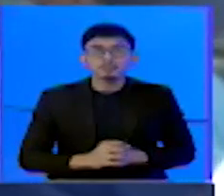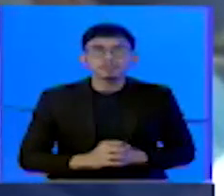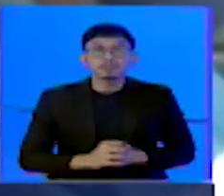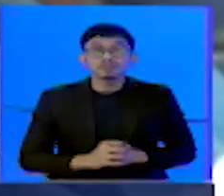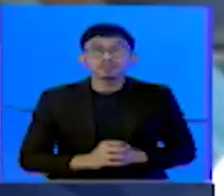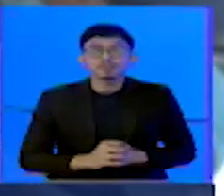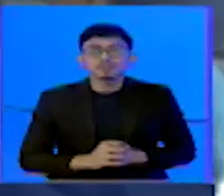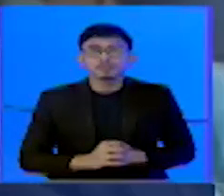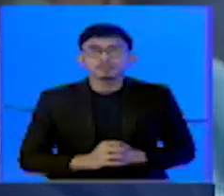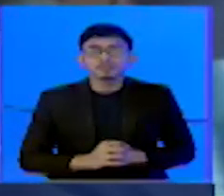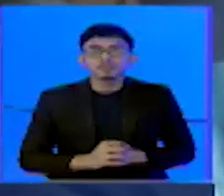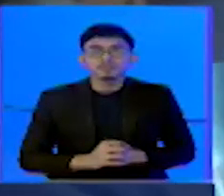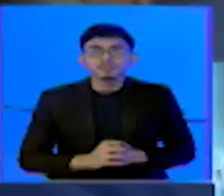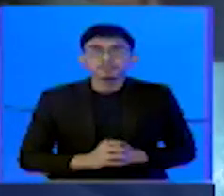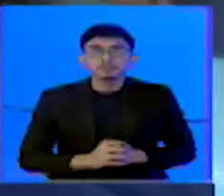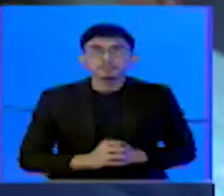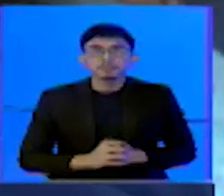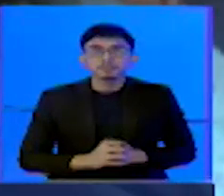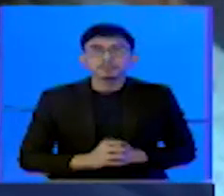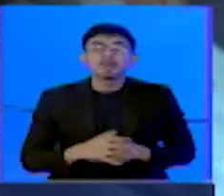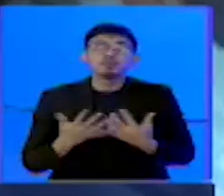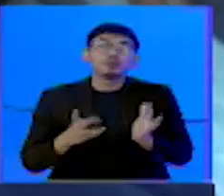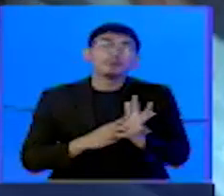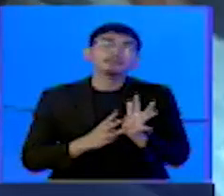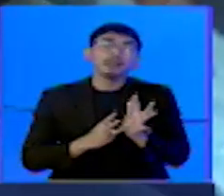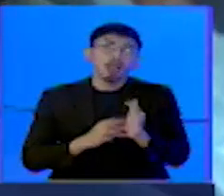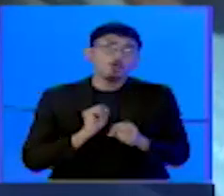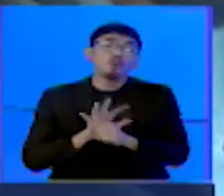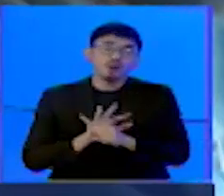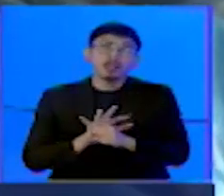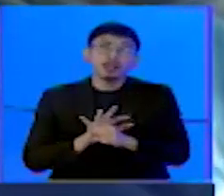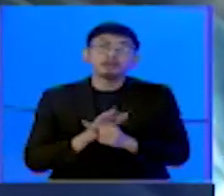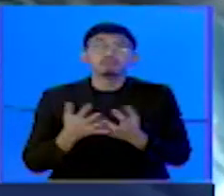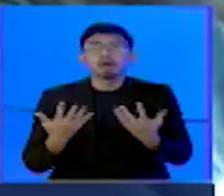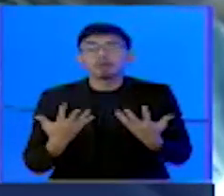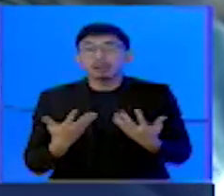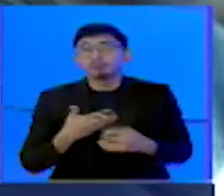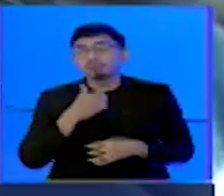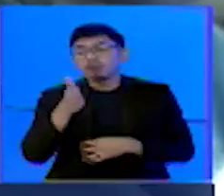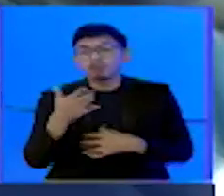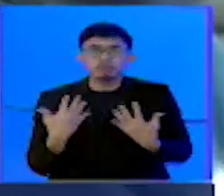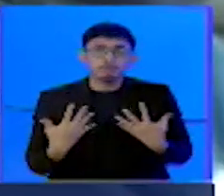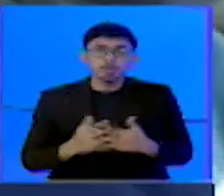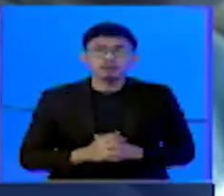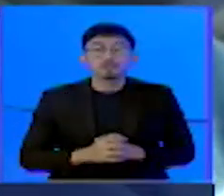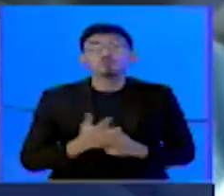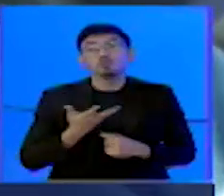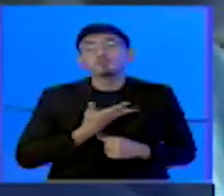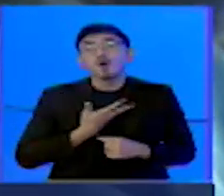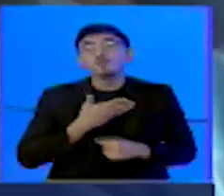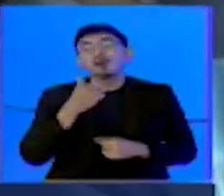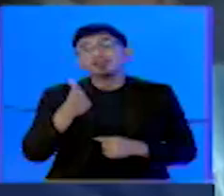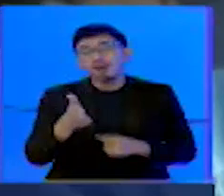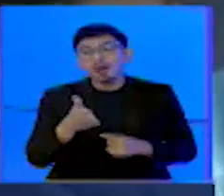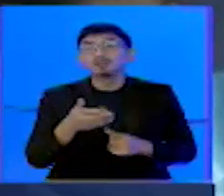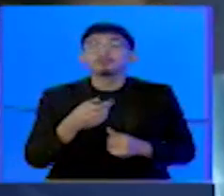ya gara-gara pandemi ini kan mungkin kayaknya. Gitu. Nyesel nggak kesini Pak, atau gimana nantinya? Next time pasti kesini lagi. Oh, udah dibolehin ya Pak?